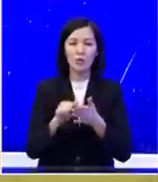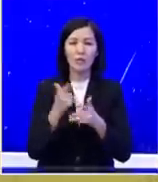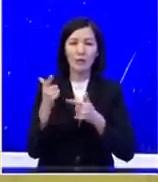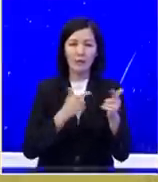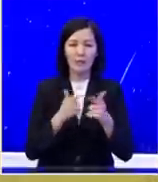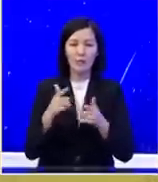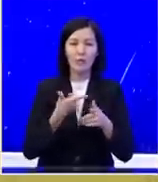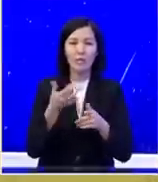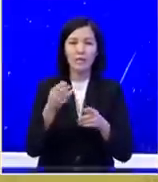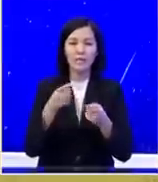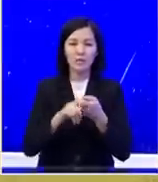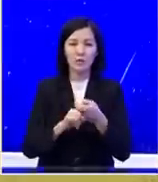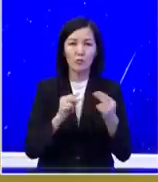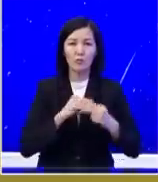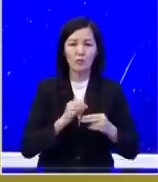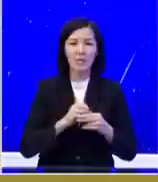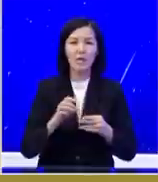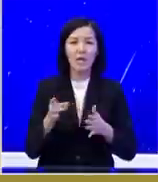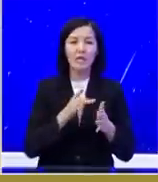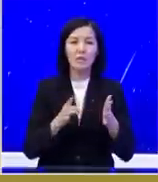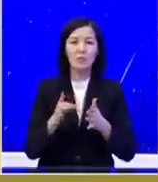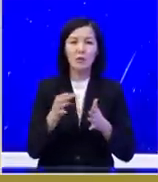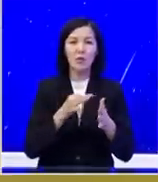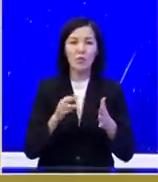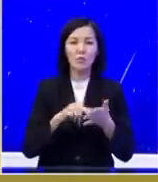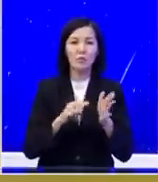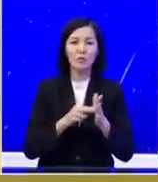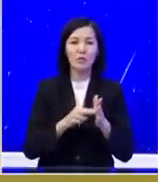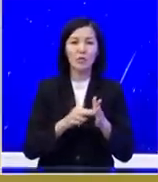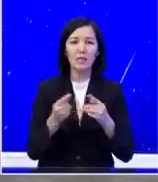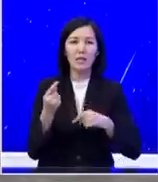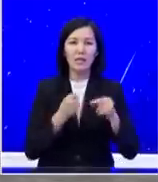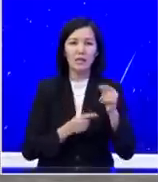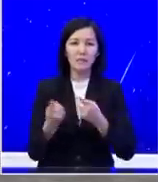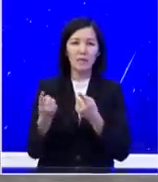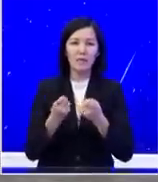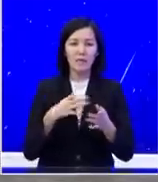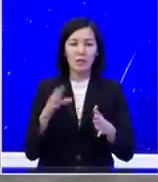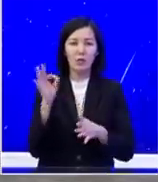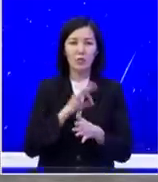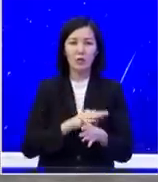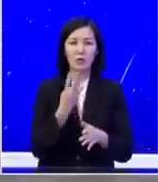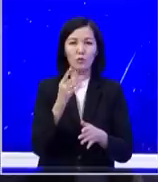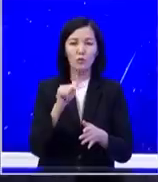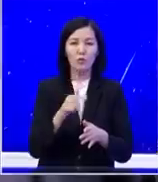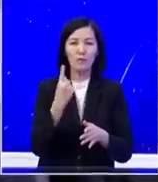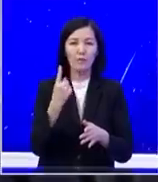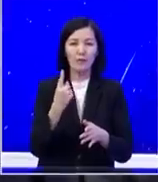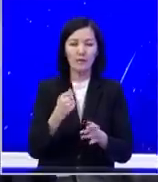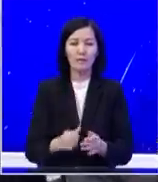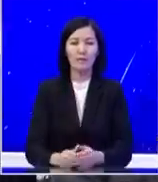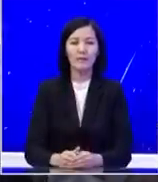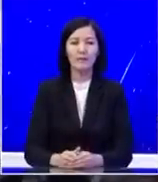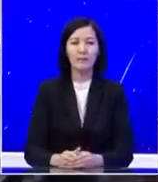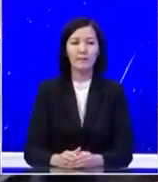кету керек, газдандыру жұмыстарына республика облыс бюджетінен бөлек жеке кәсіпкерлер тартылған. Үлесі 4-тің 1-ін құрайды. Вот то, что